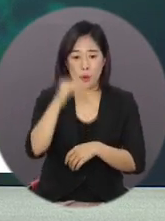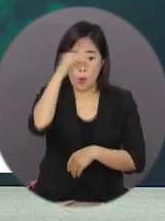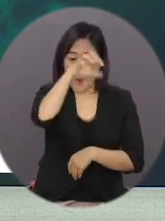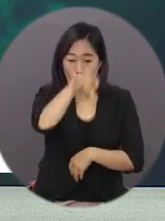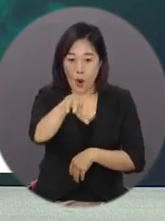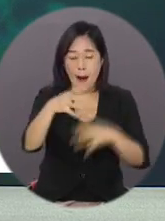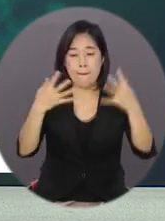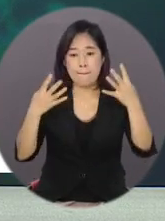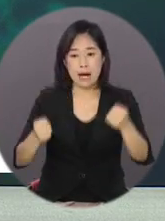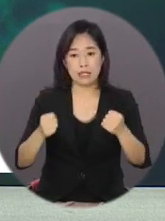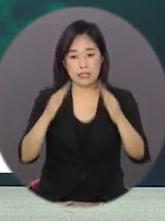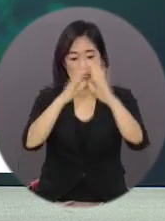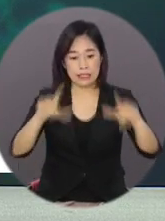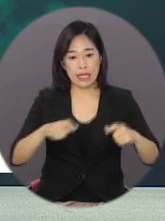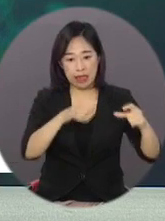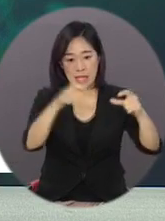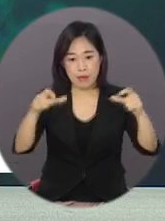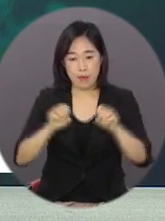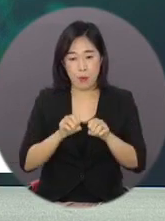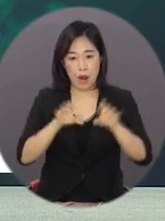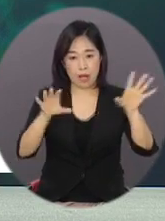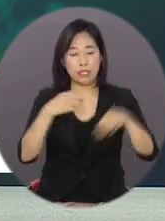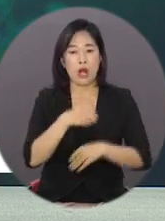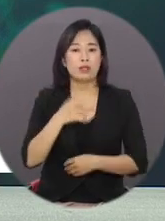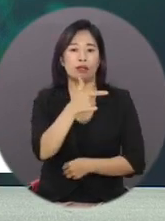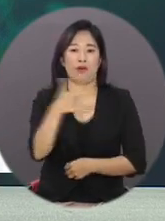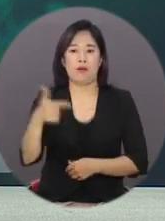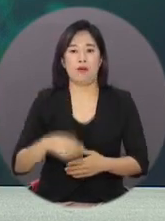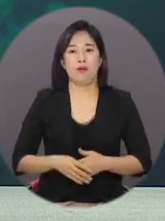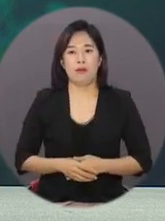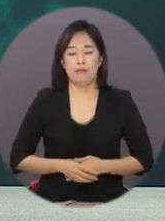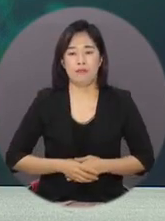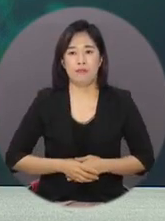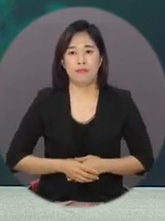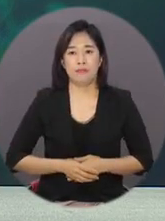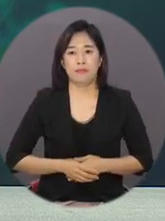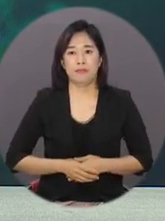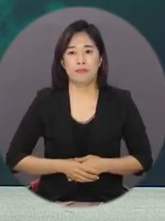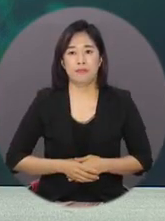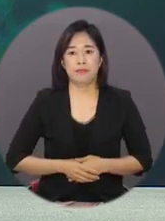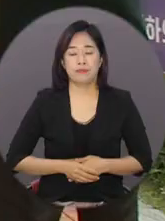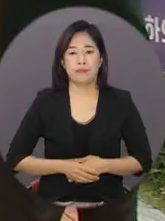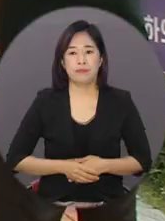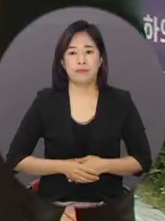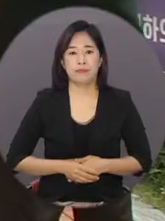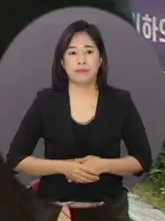많은 전남에서도 확산 우려가 커지고 있습니다. 윤군수 기자가 보도합니다.